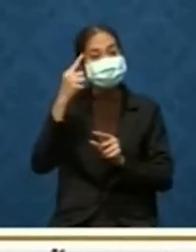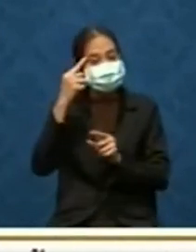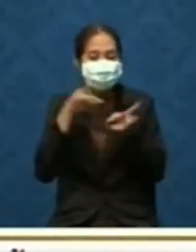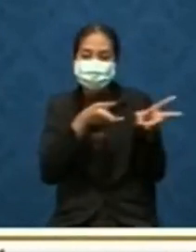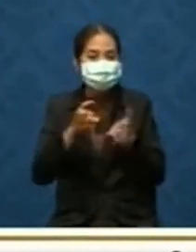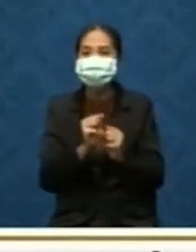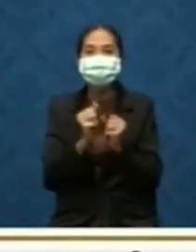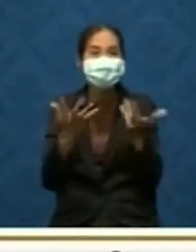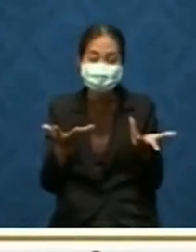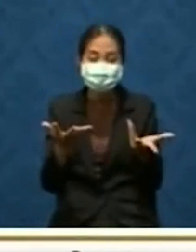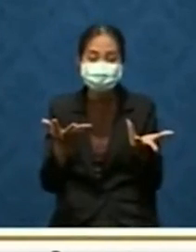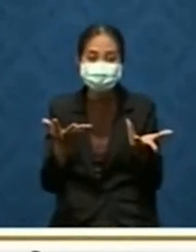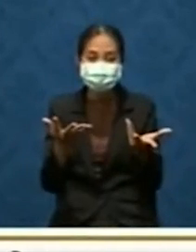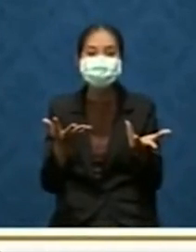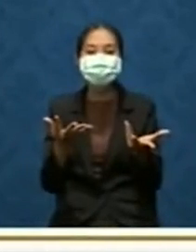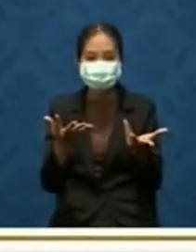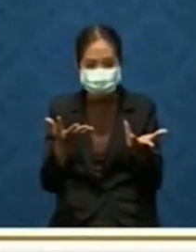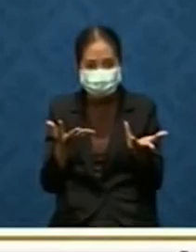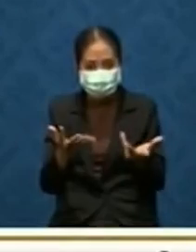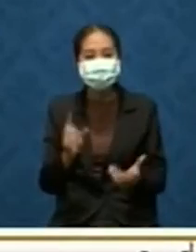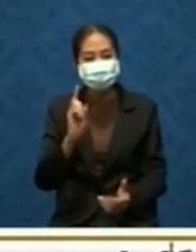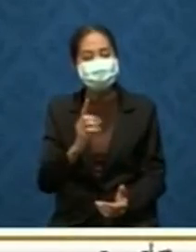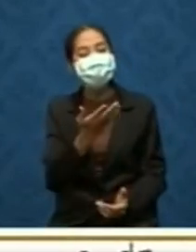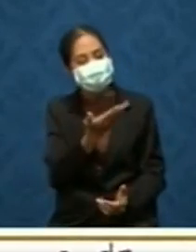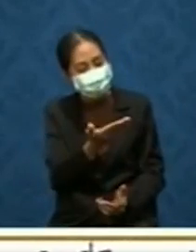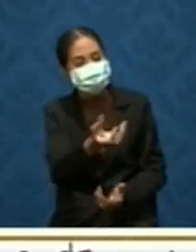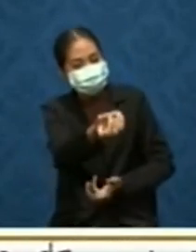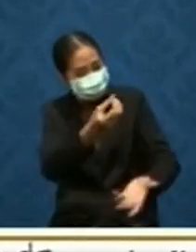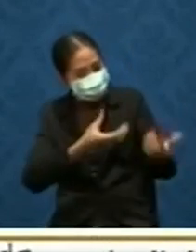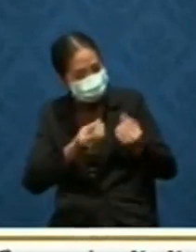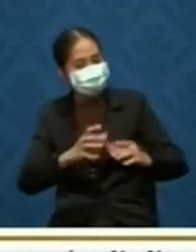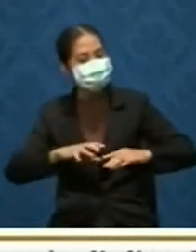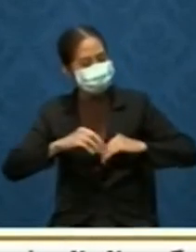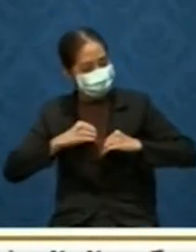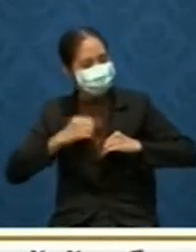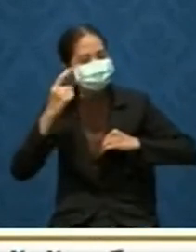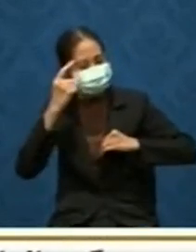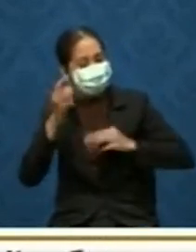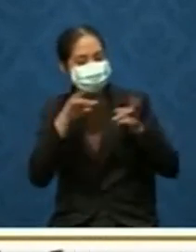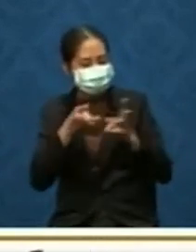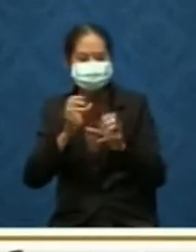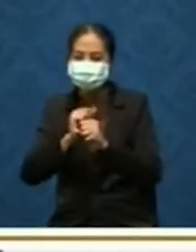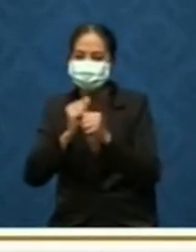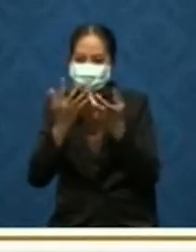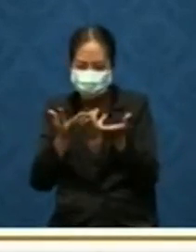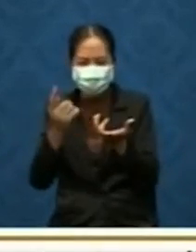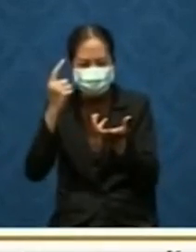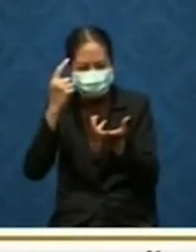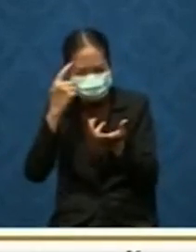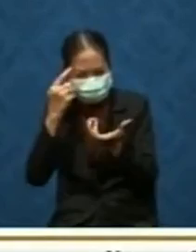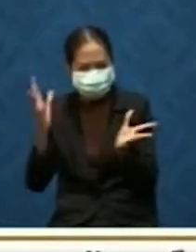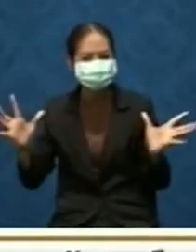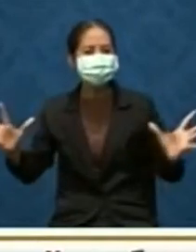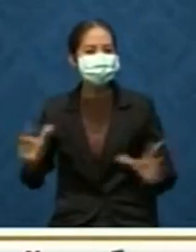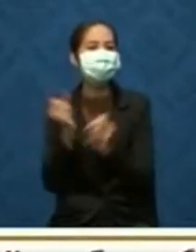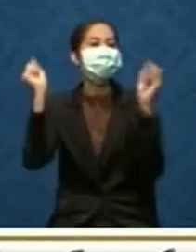ยังไงครับนอกจากการที่จะรับฟังเขาแล้วหากุศโลบายความคิดร่วมกันที่จะทำให้หาฉันทางมติใหม่ใน